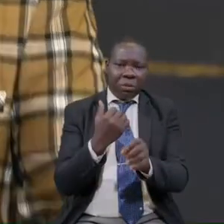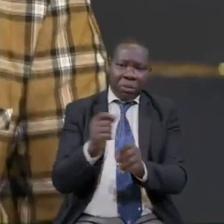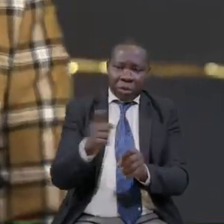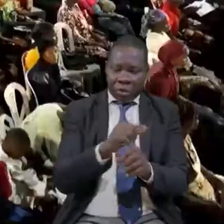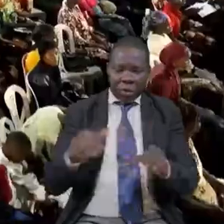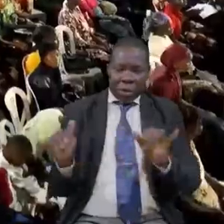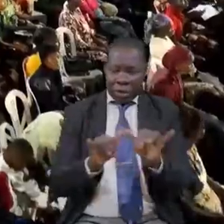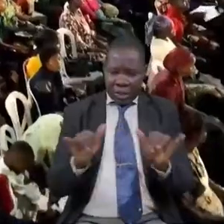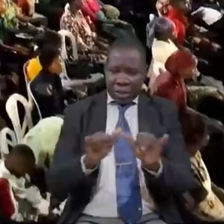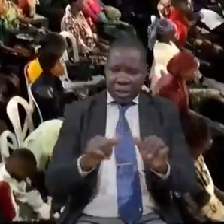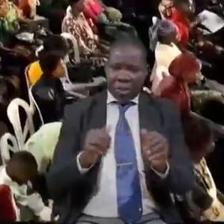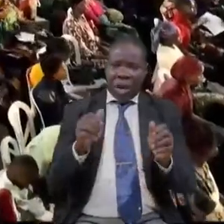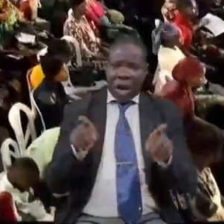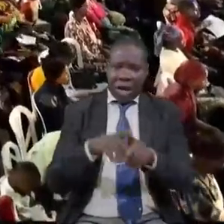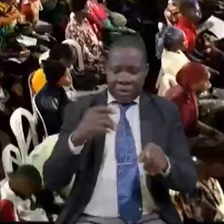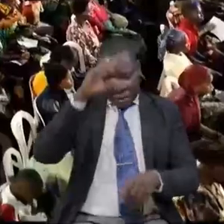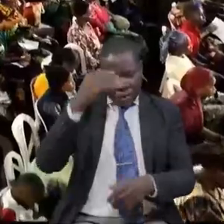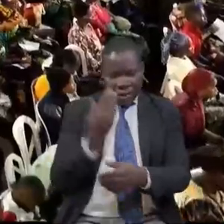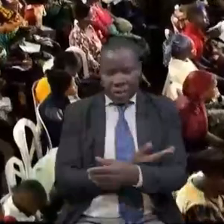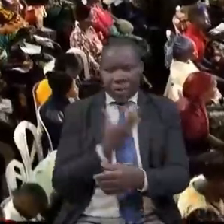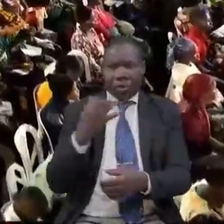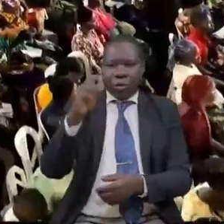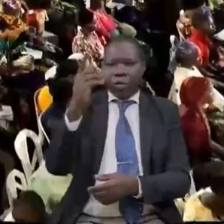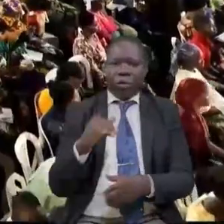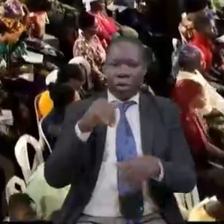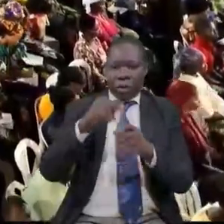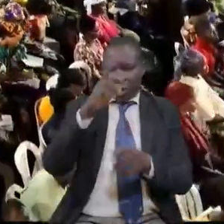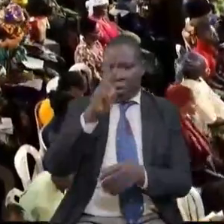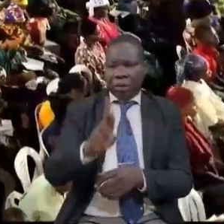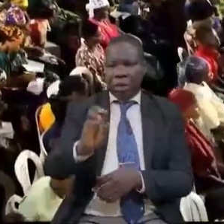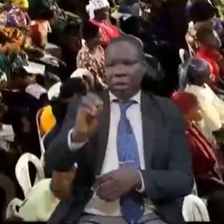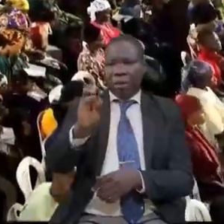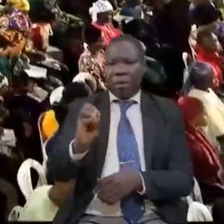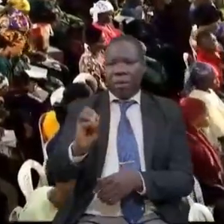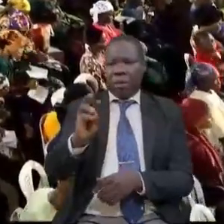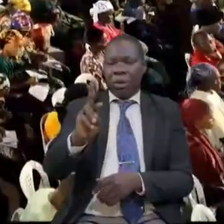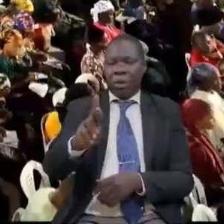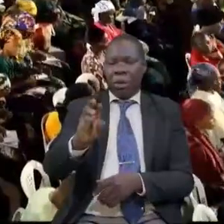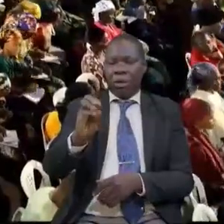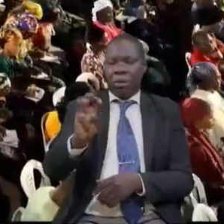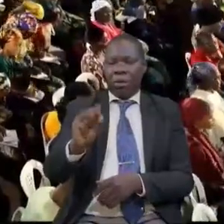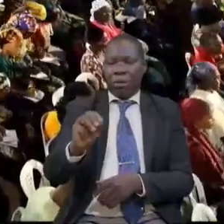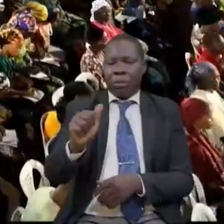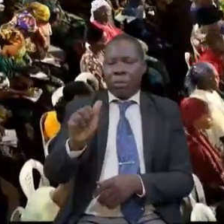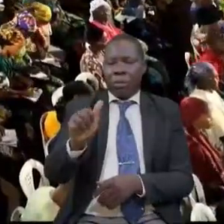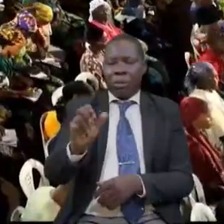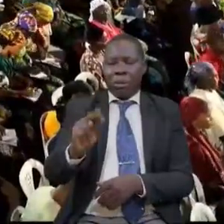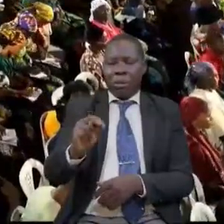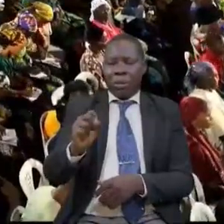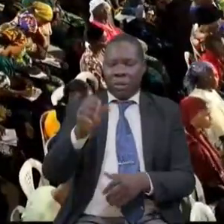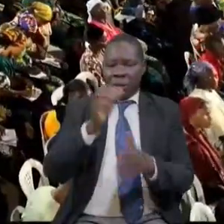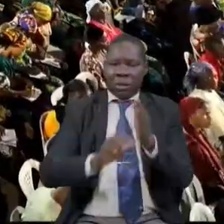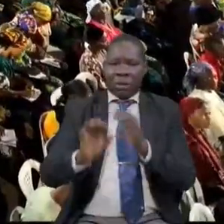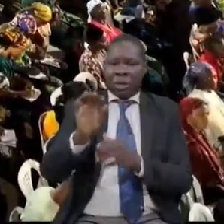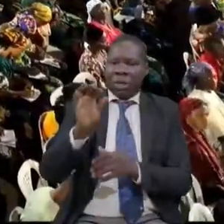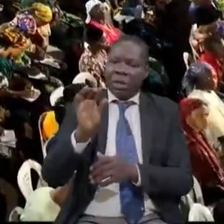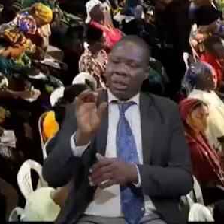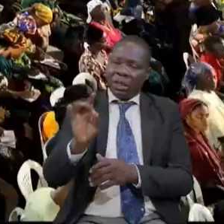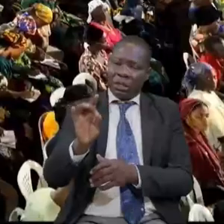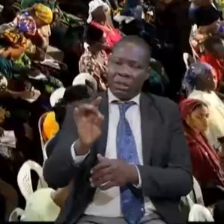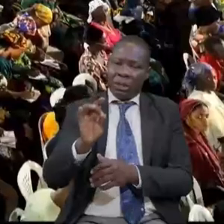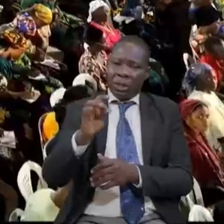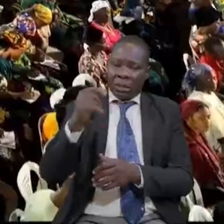au Fils de Dieu. Romains, l'objectif de la grâce, ce que la grâce fait, pourquoi elle